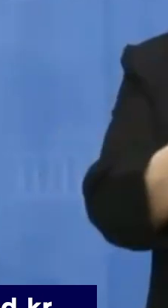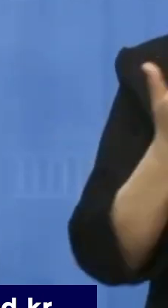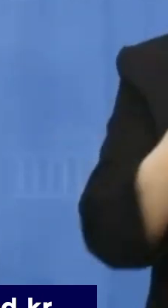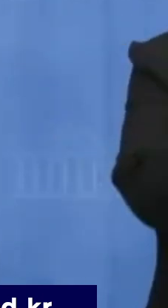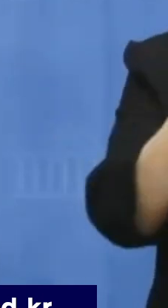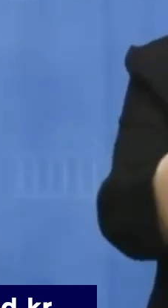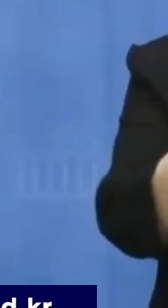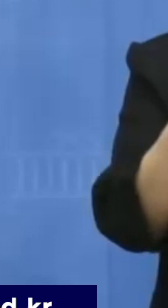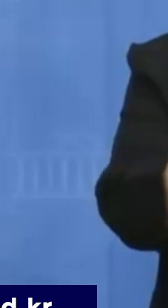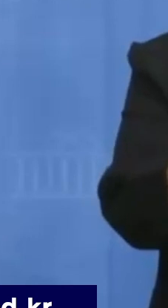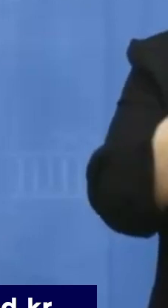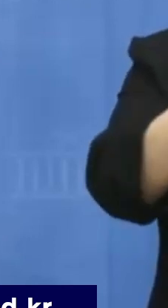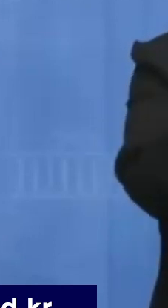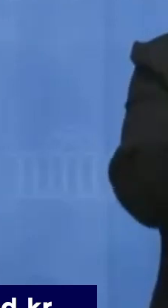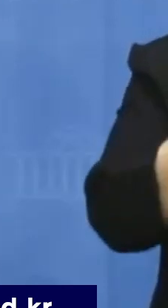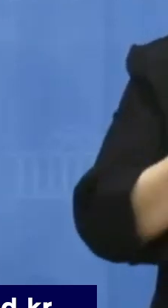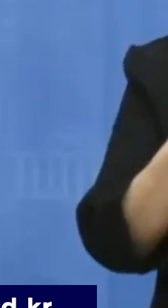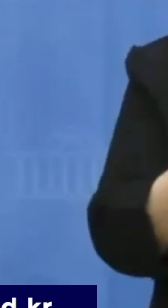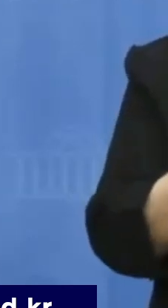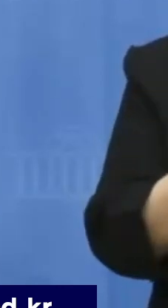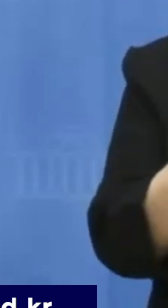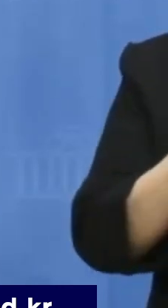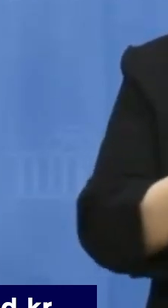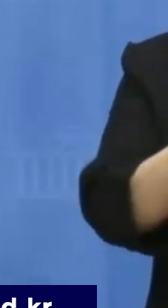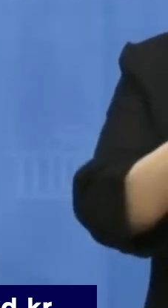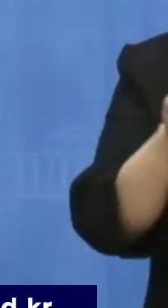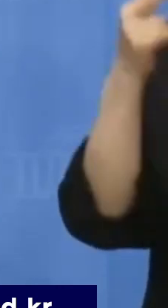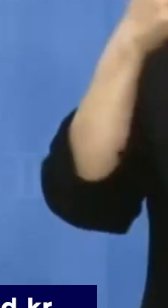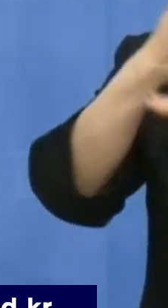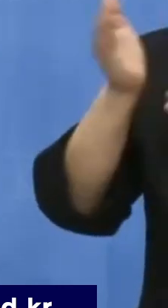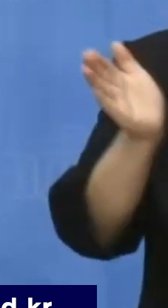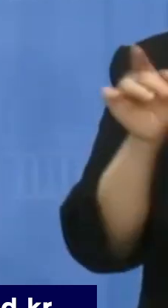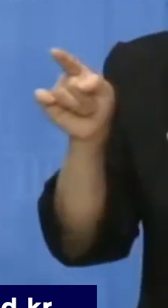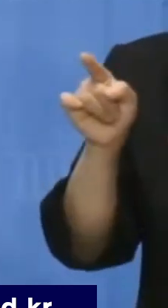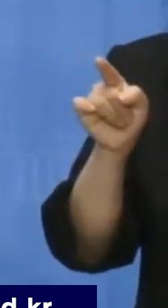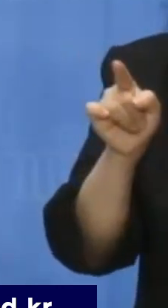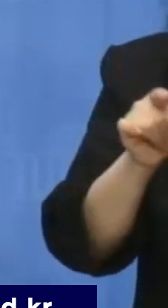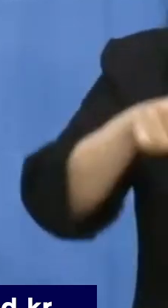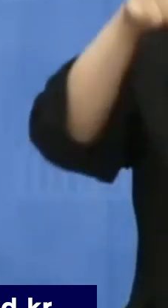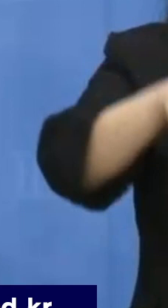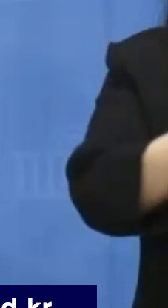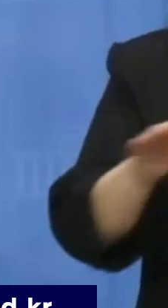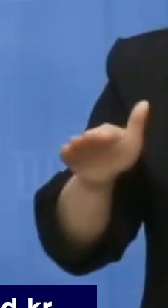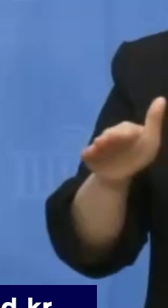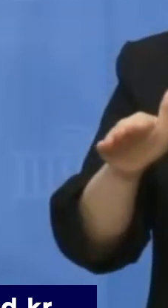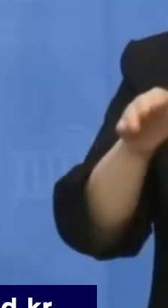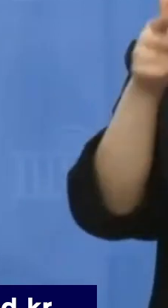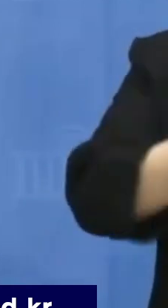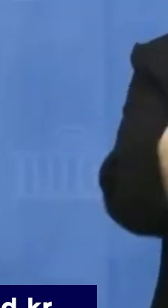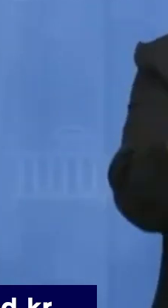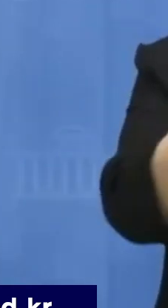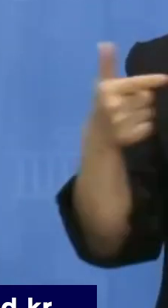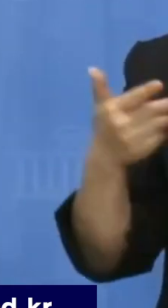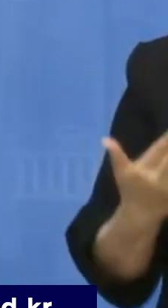폐해는 민주당 정권이 월북이라고 주장했던 서해 공무원, 해수부 공무원 피살